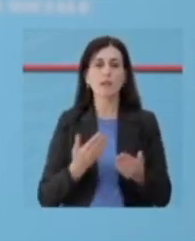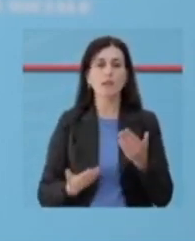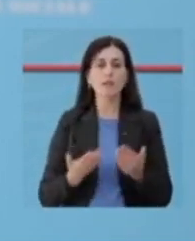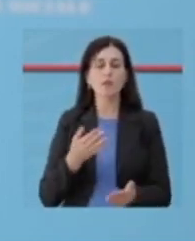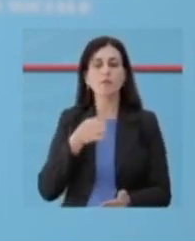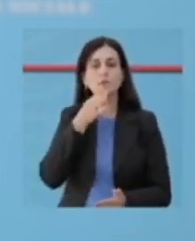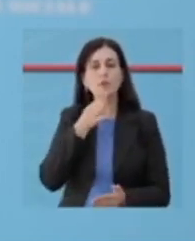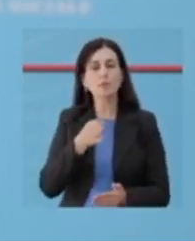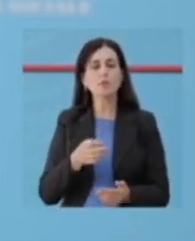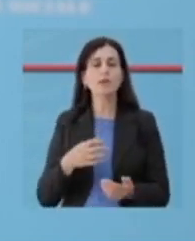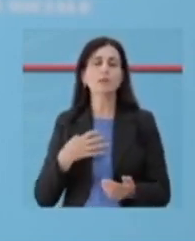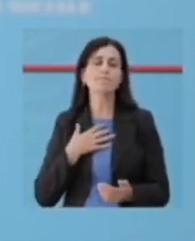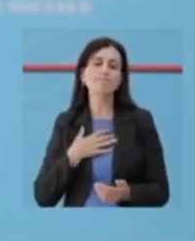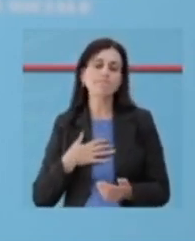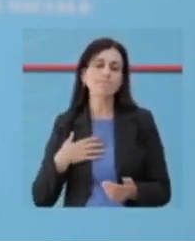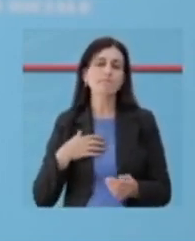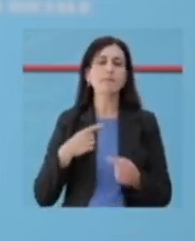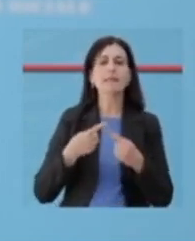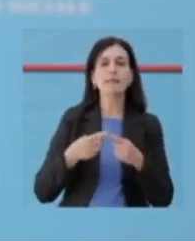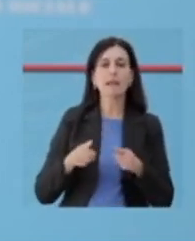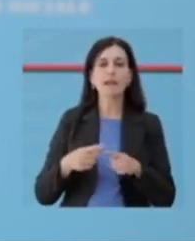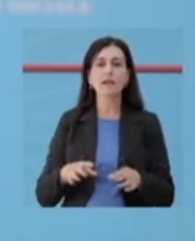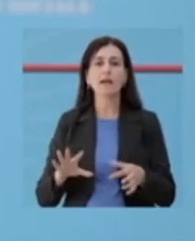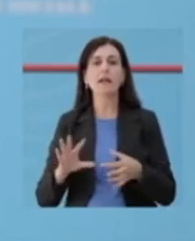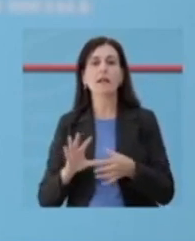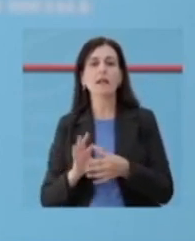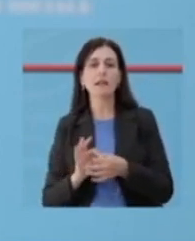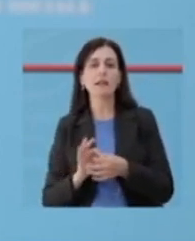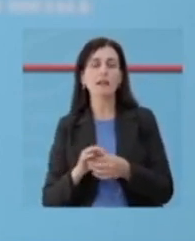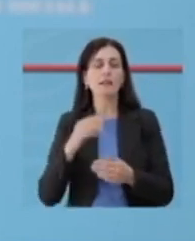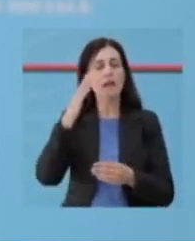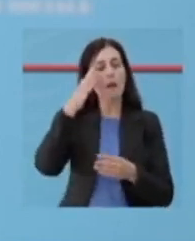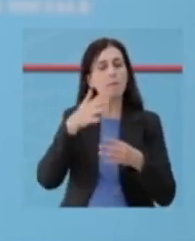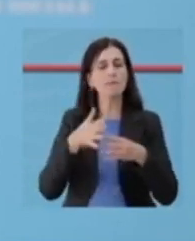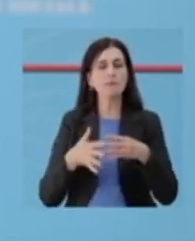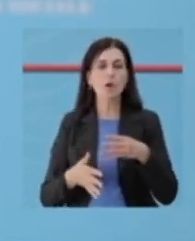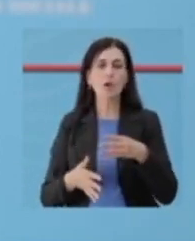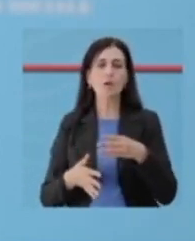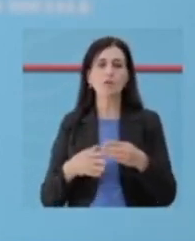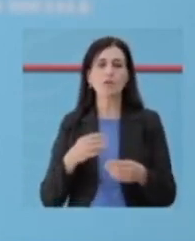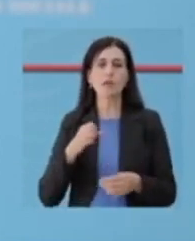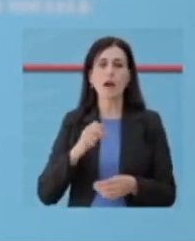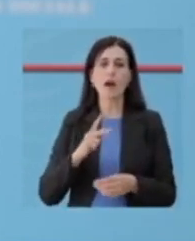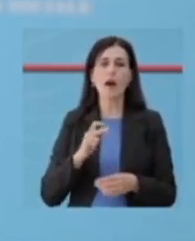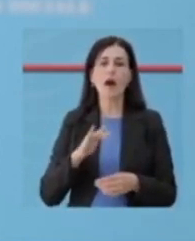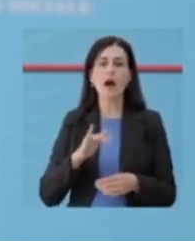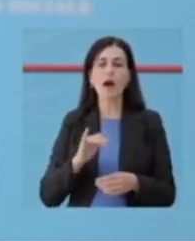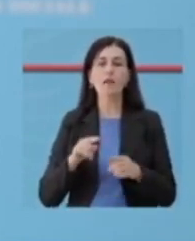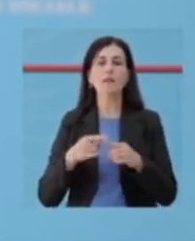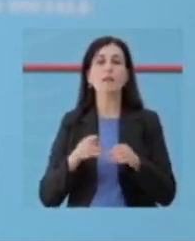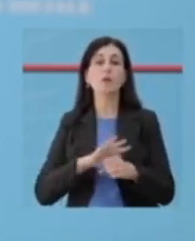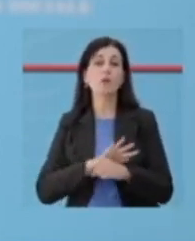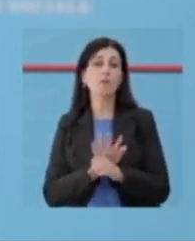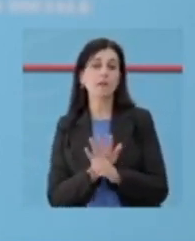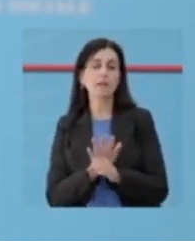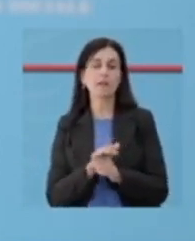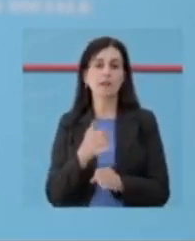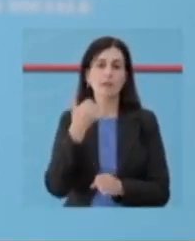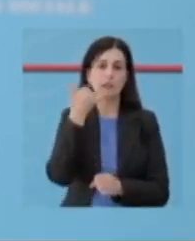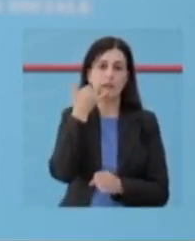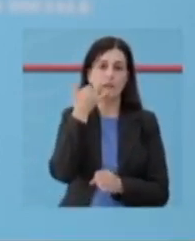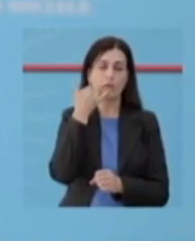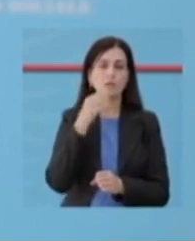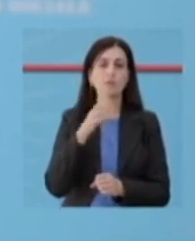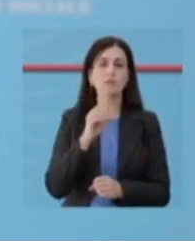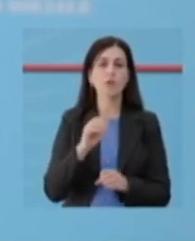keni pyetje, shqecimet të tjera, për kundrejt edhe shqecimeve psikologike, angtha për shqecime nërvozizmi, telefononi në numërin e